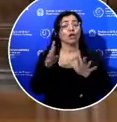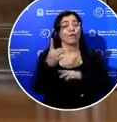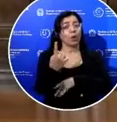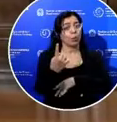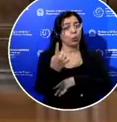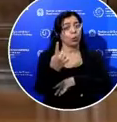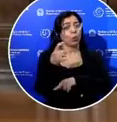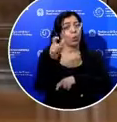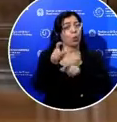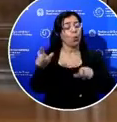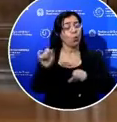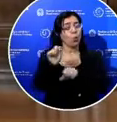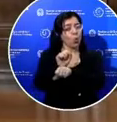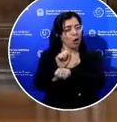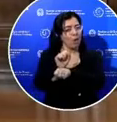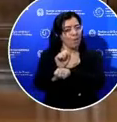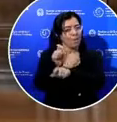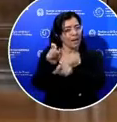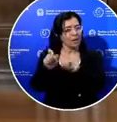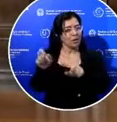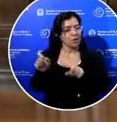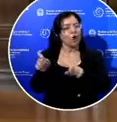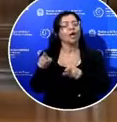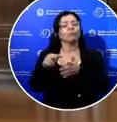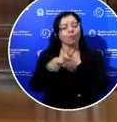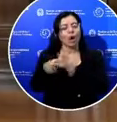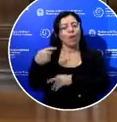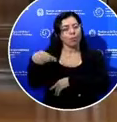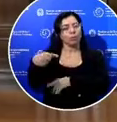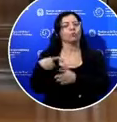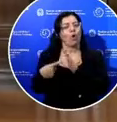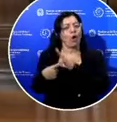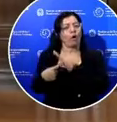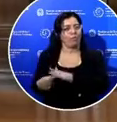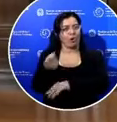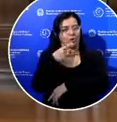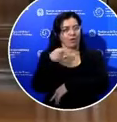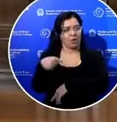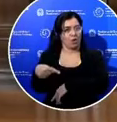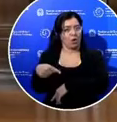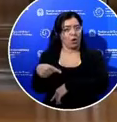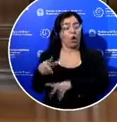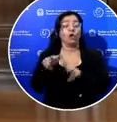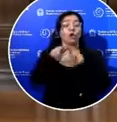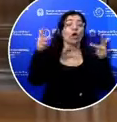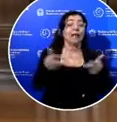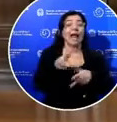14.891 i detenuti con problemi di tossicodipendenze, su un totale di